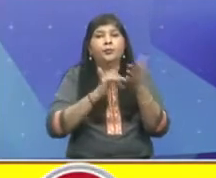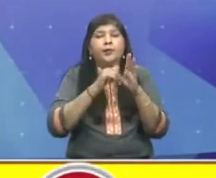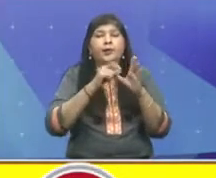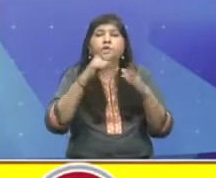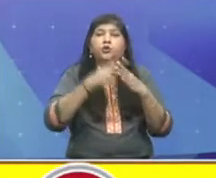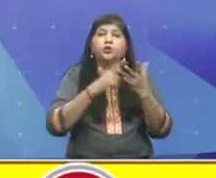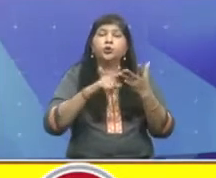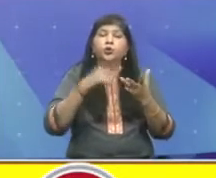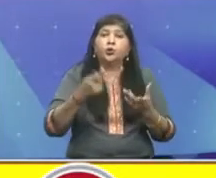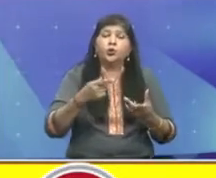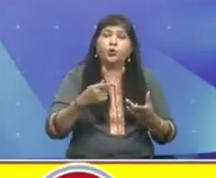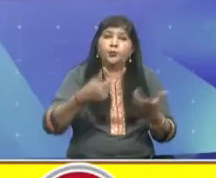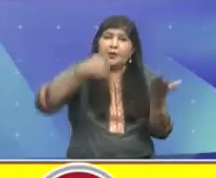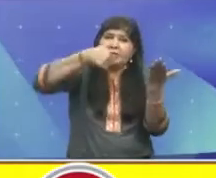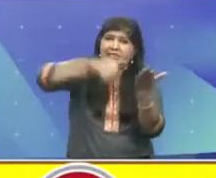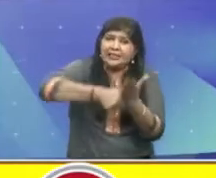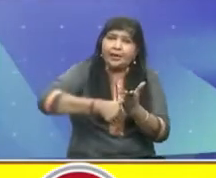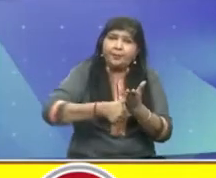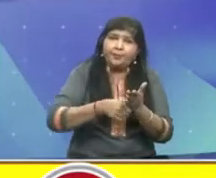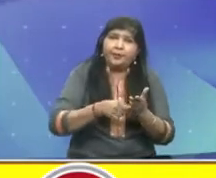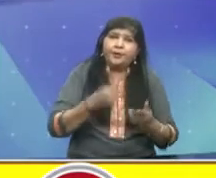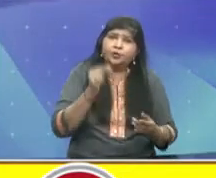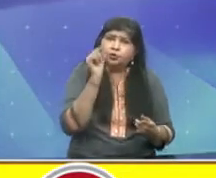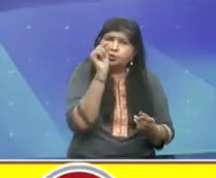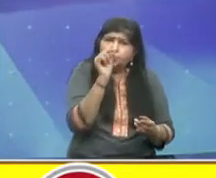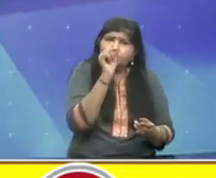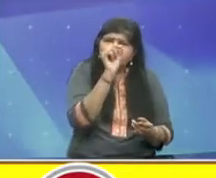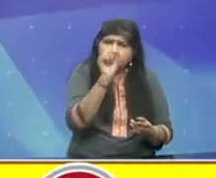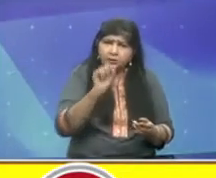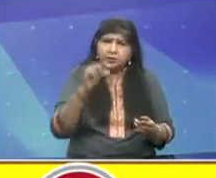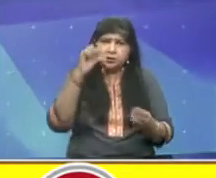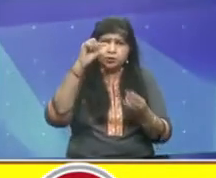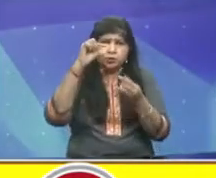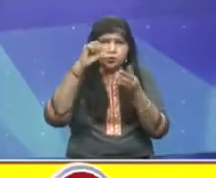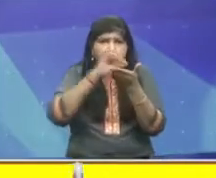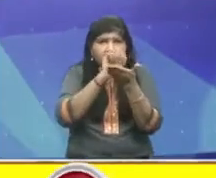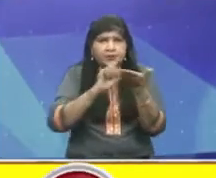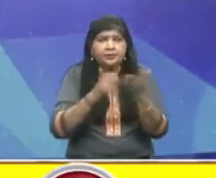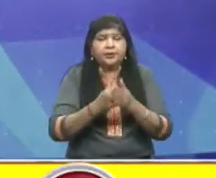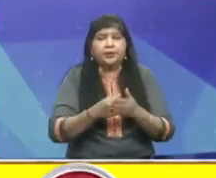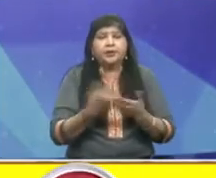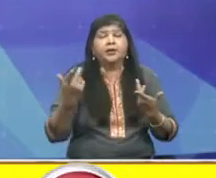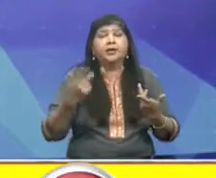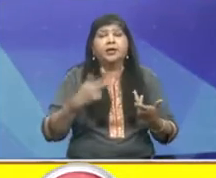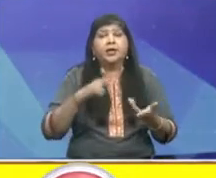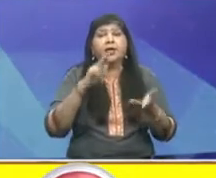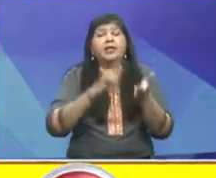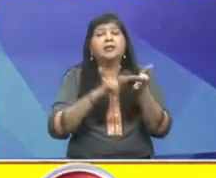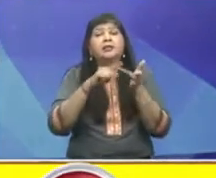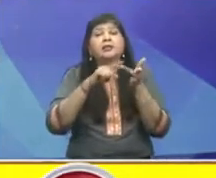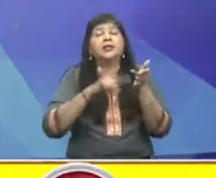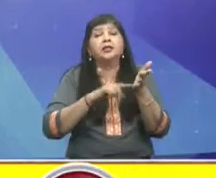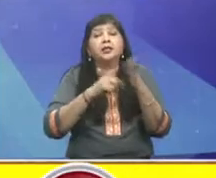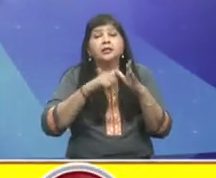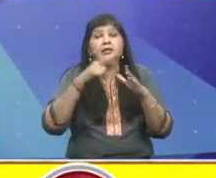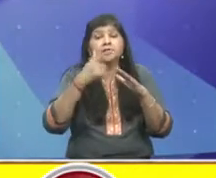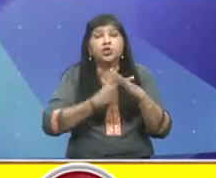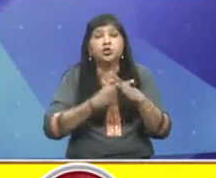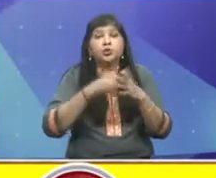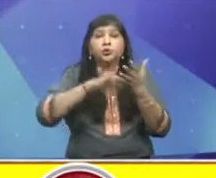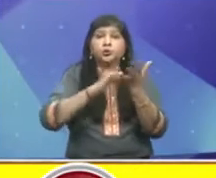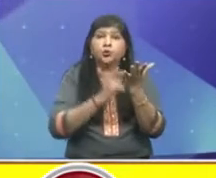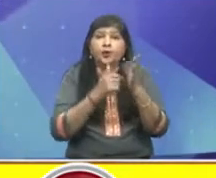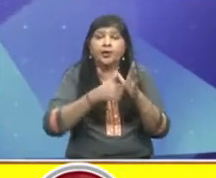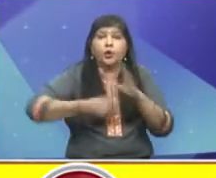उन्होंने पोस्टेज स्टैम्प पर ही, यानी इतने छोटे से पोस्टेज स्टैम्प पर नेताजी सुभाष चंद्र बोस